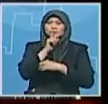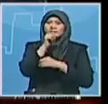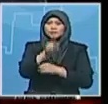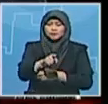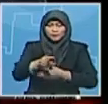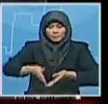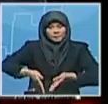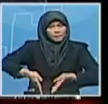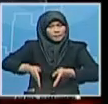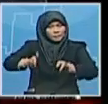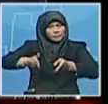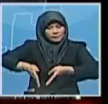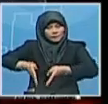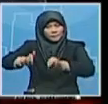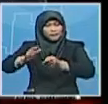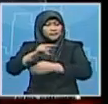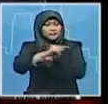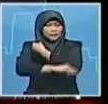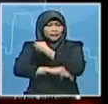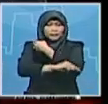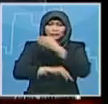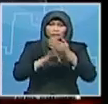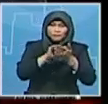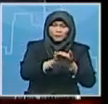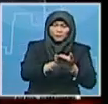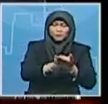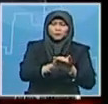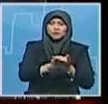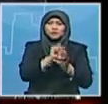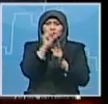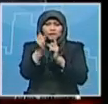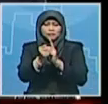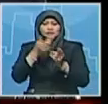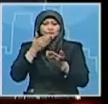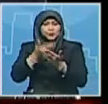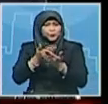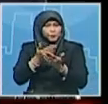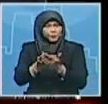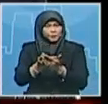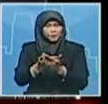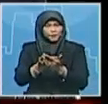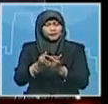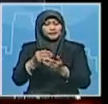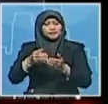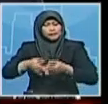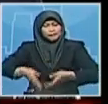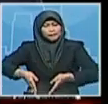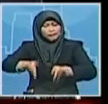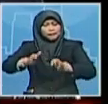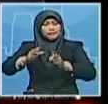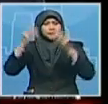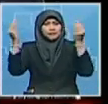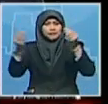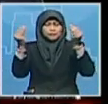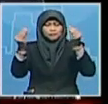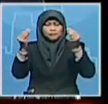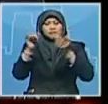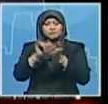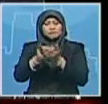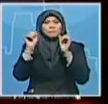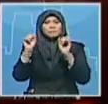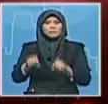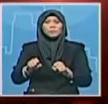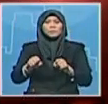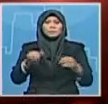keadaan jalan-jalan di negeri itu sendiri berada dalam keadaan yang baik, termasuklah jalan-jalan majlis, supaya ianya akan dapat